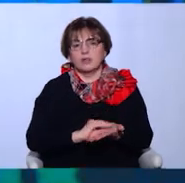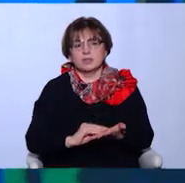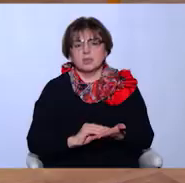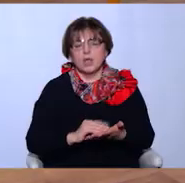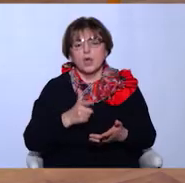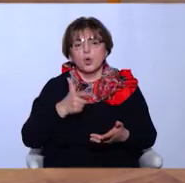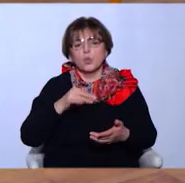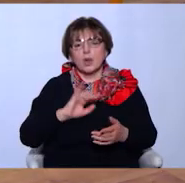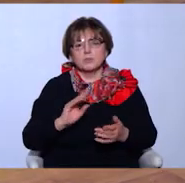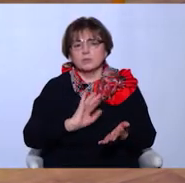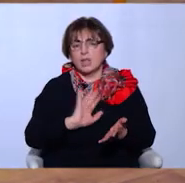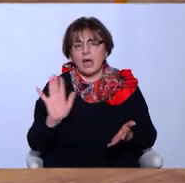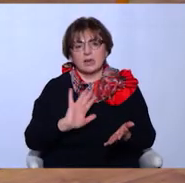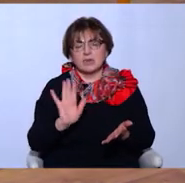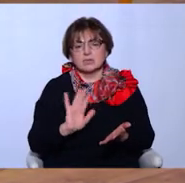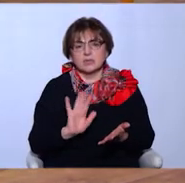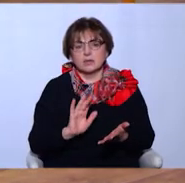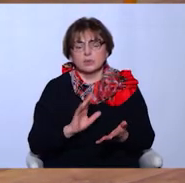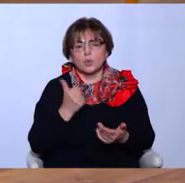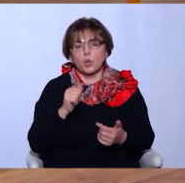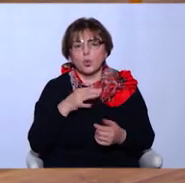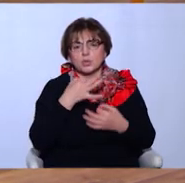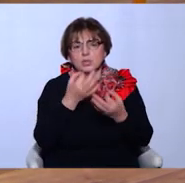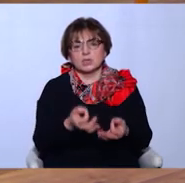არ არსებობს, აი როგორ გითხრათ,